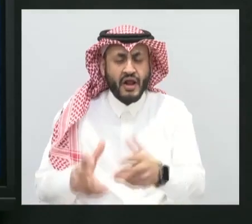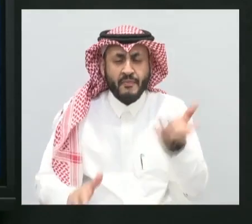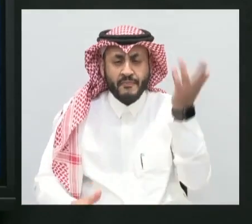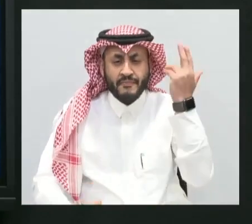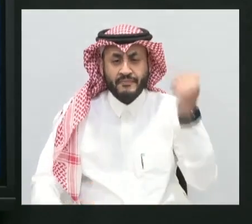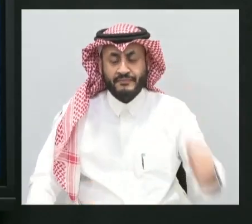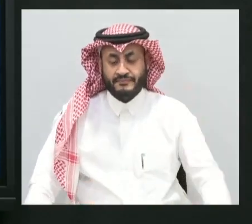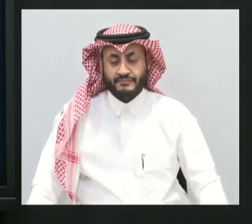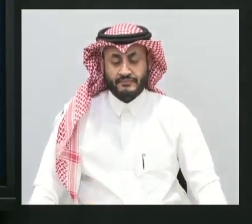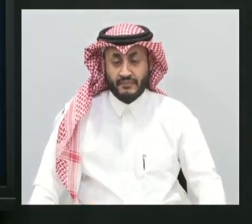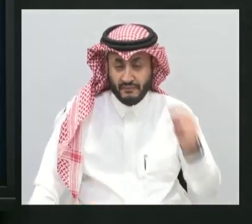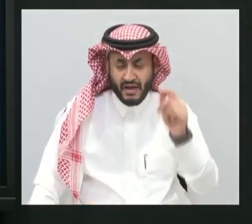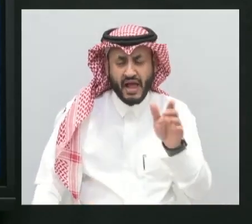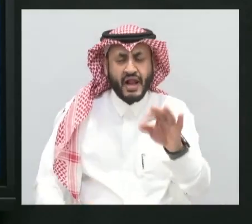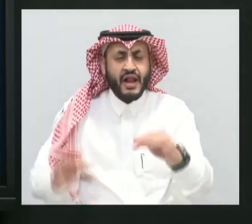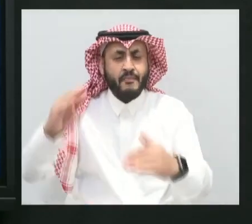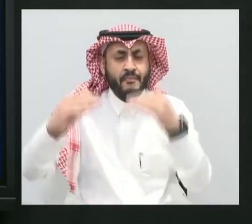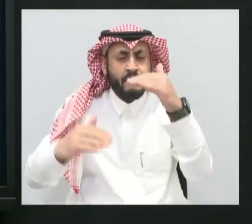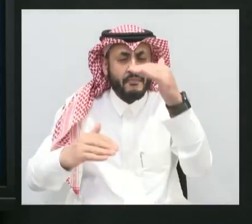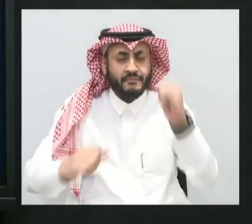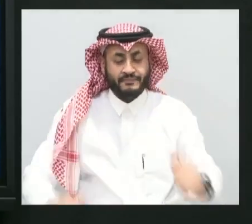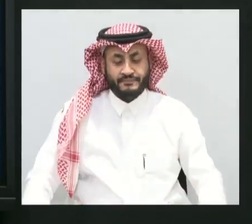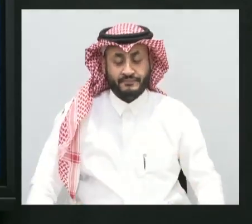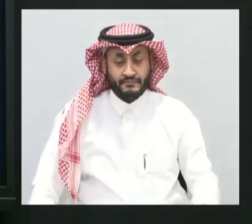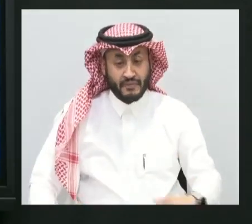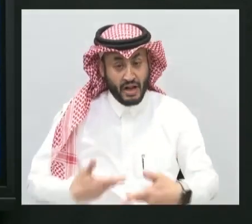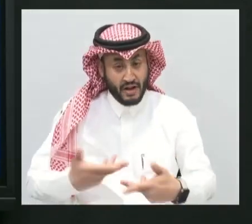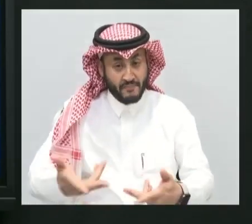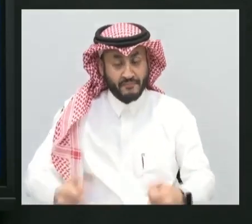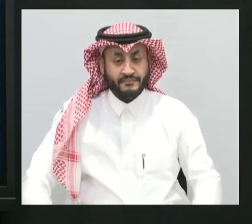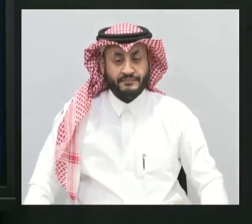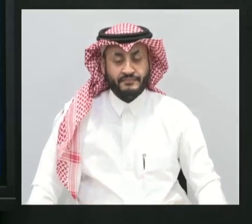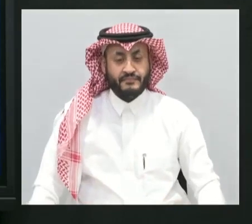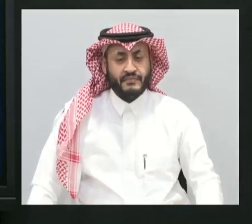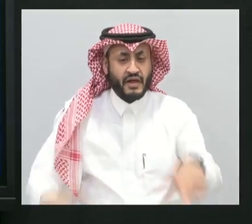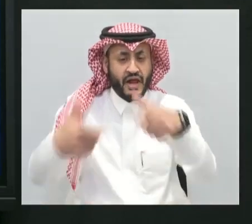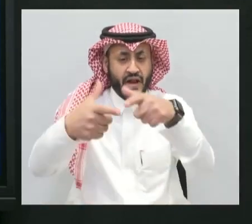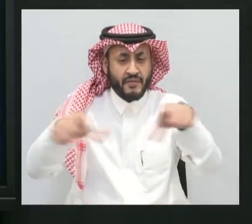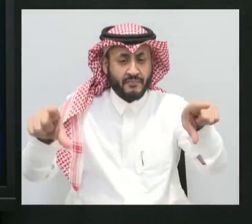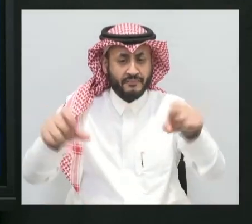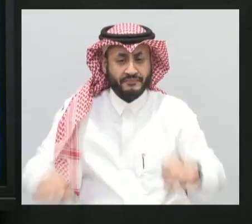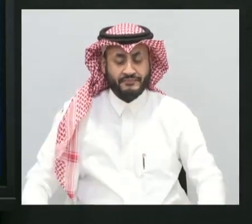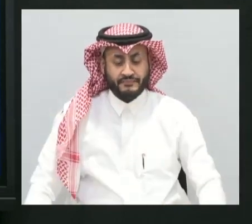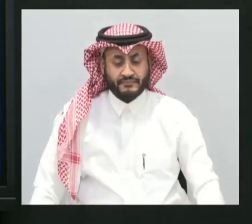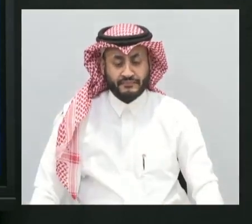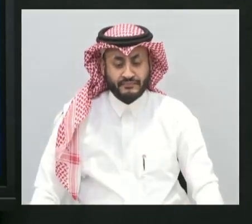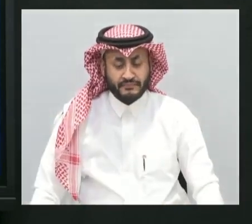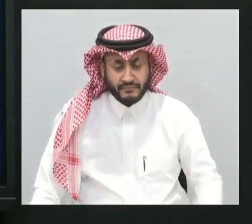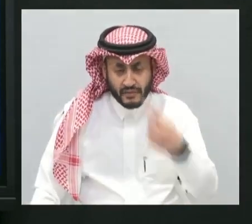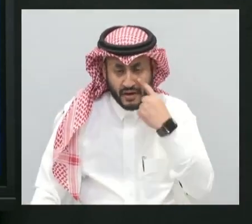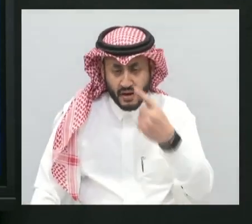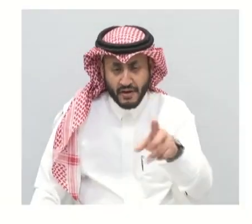عنه سابقا ونقيم اداءنا ننطلق واياكم في عنوان درسنا لهذا اليوم كما تشاهدون